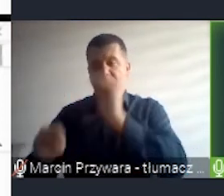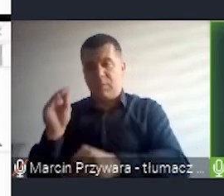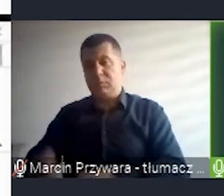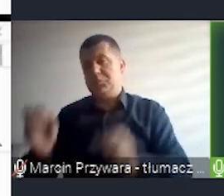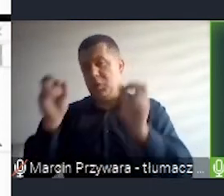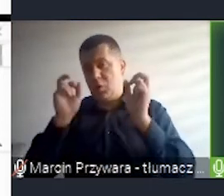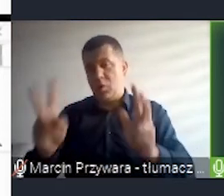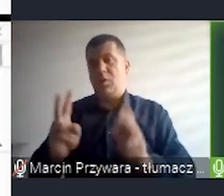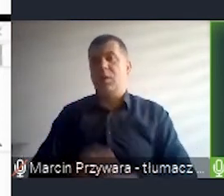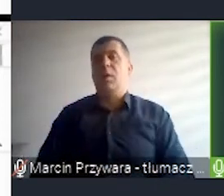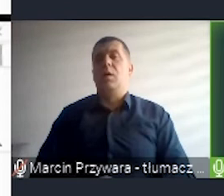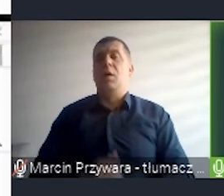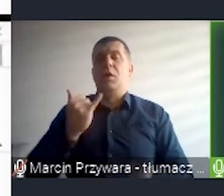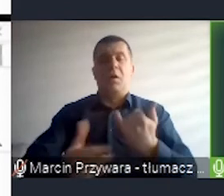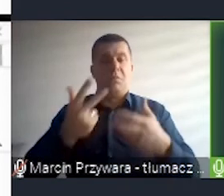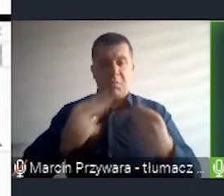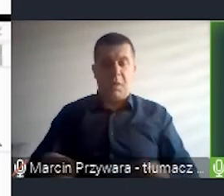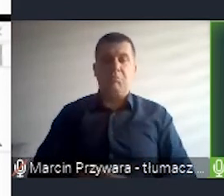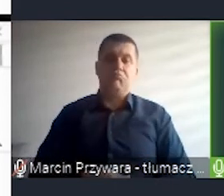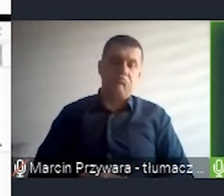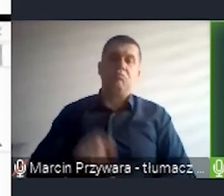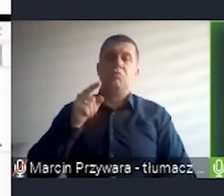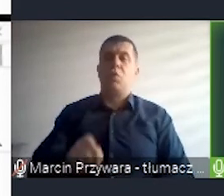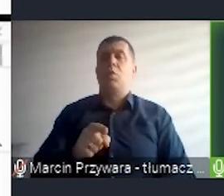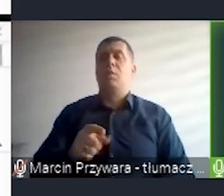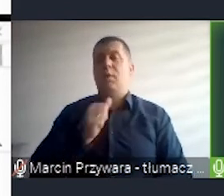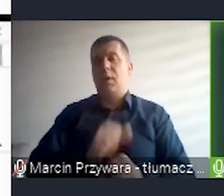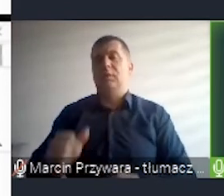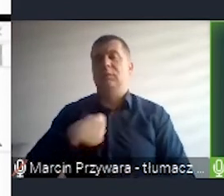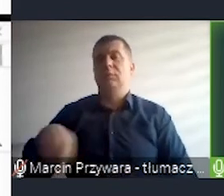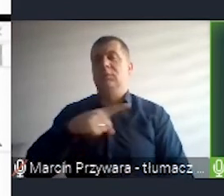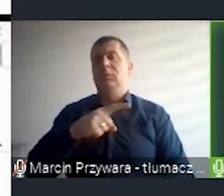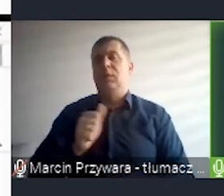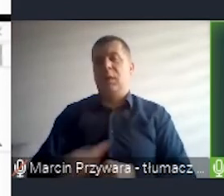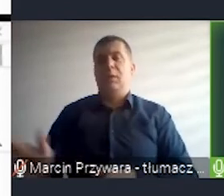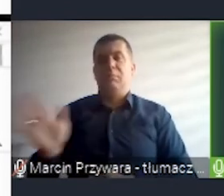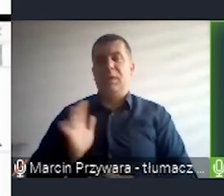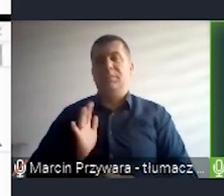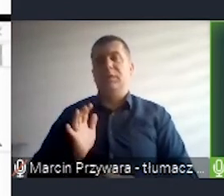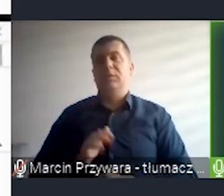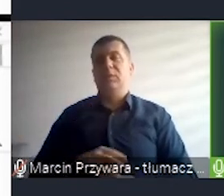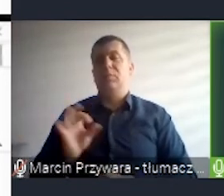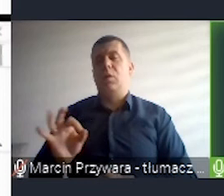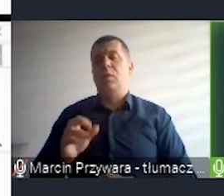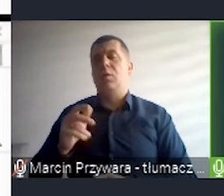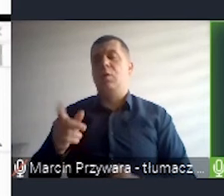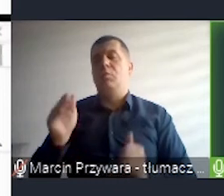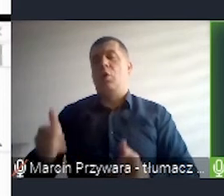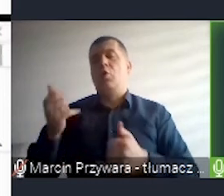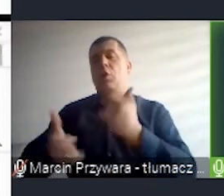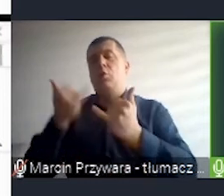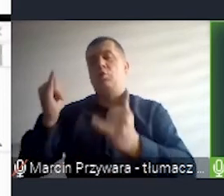ok. Jeśli by się nie znalazł, no to i tak jesteśmy bezpieczni, bo na drugą część może realizować ktoś